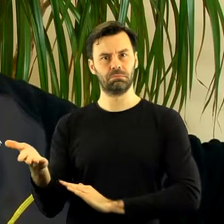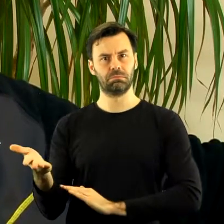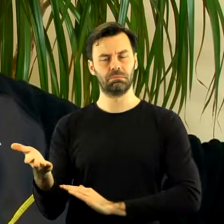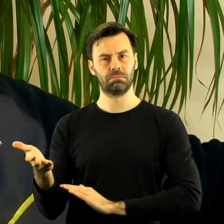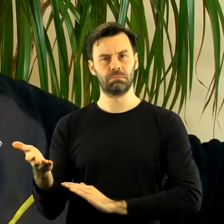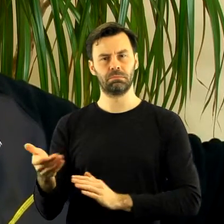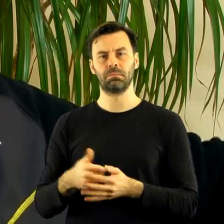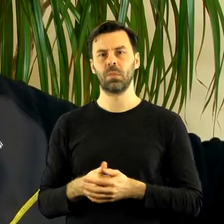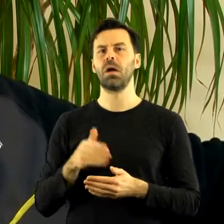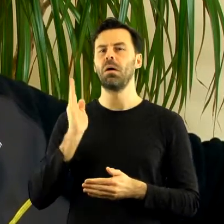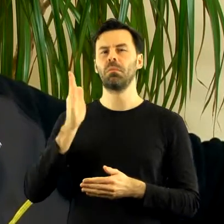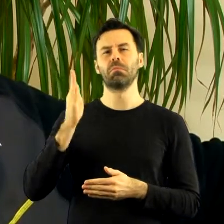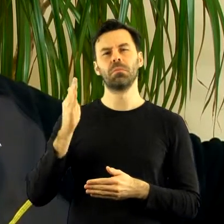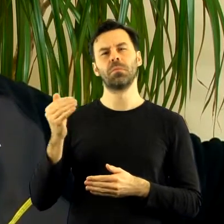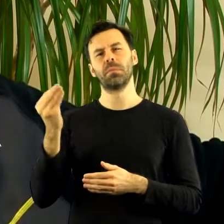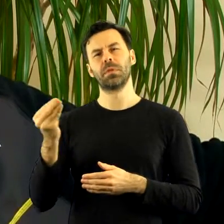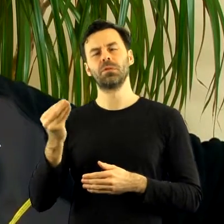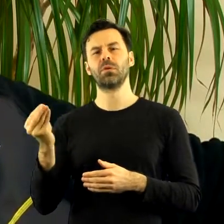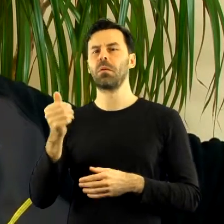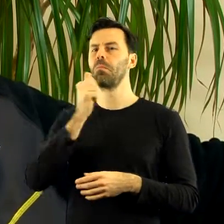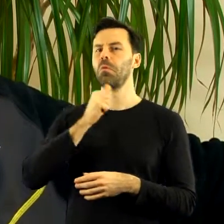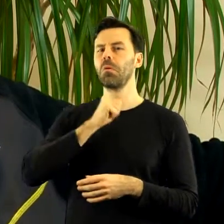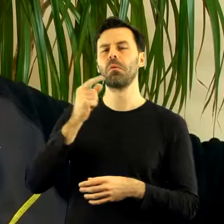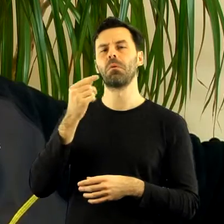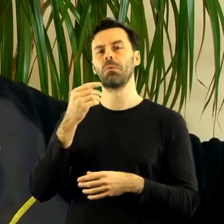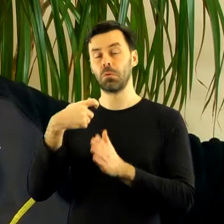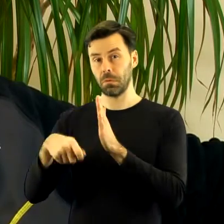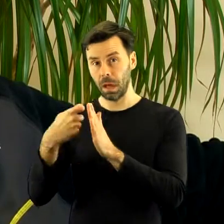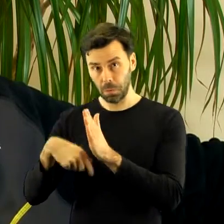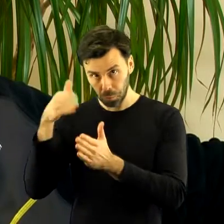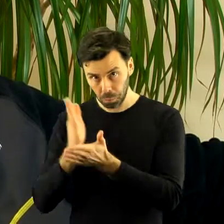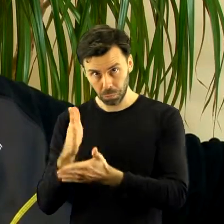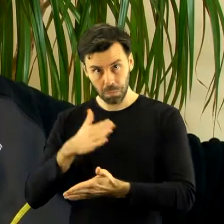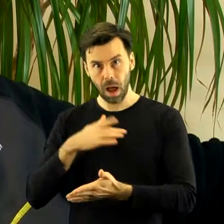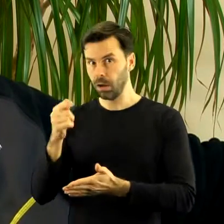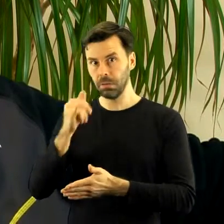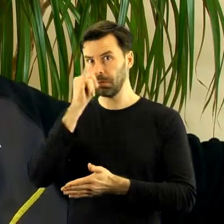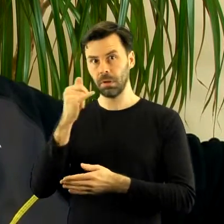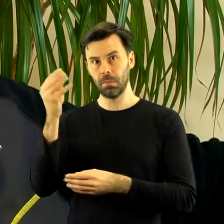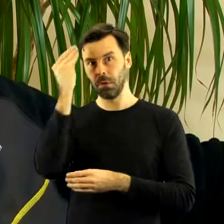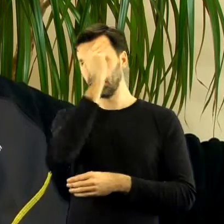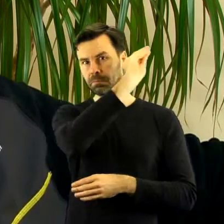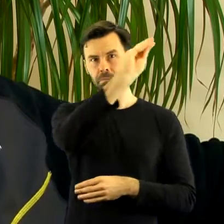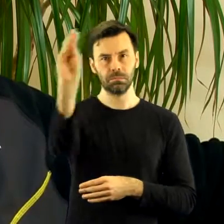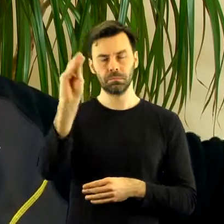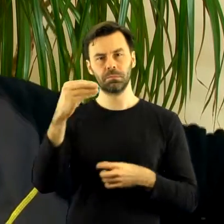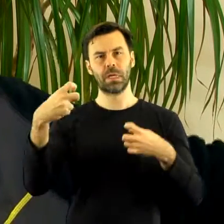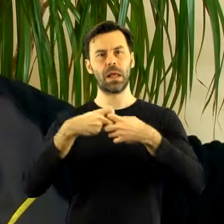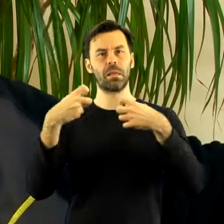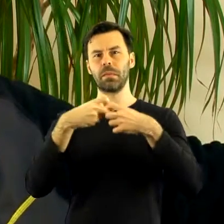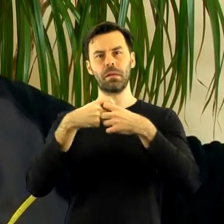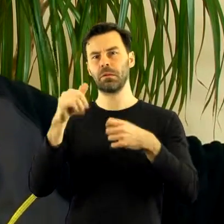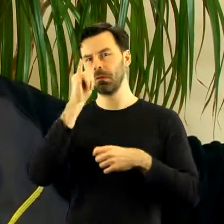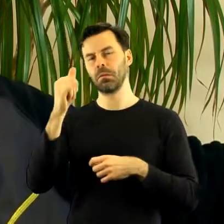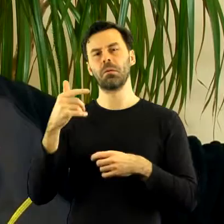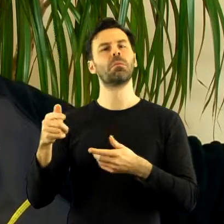tego nagrywać. Później były jeszcze próby wywarcia na nas nacisku w ten sposób, że nie możemy tego upubliczniać,